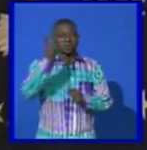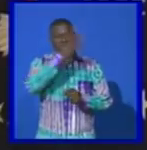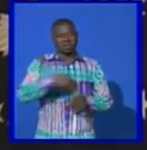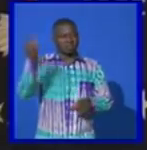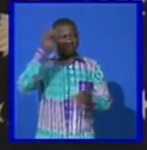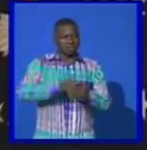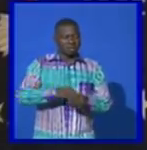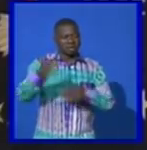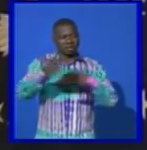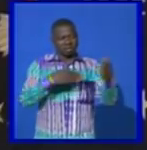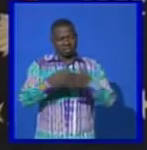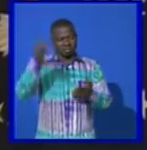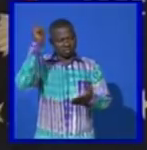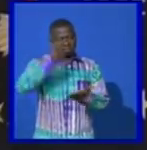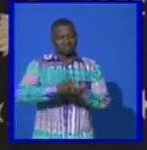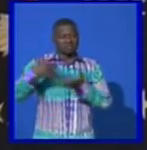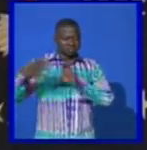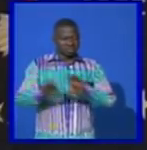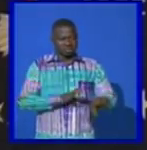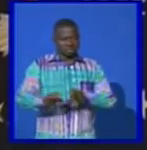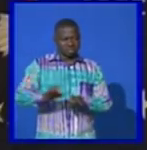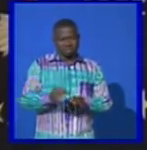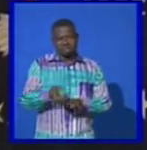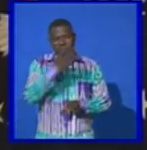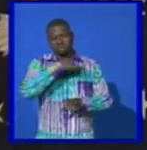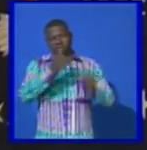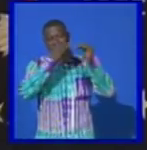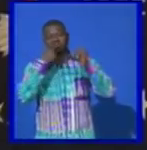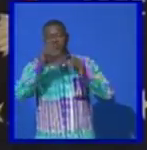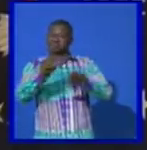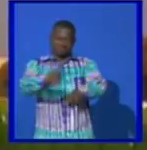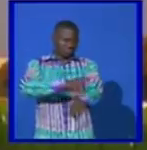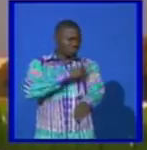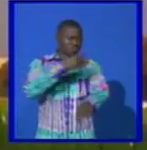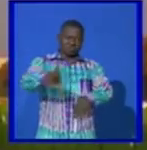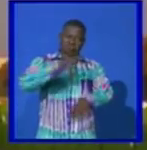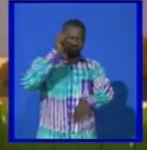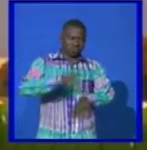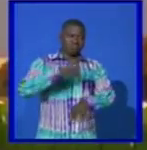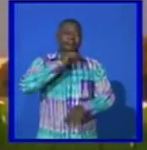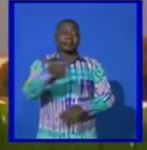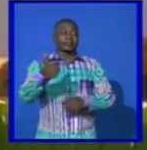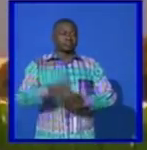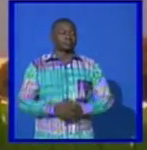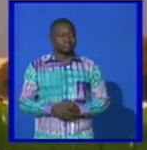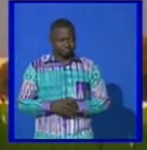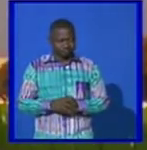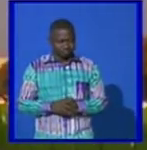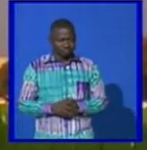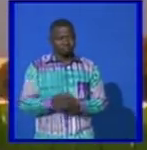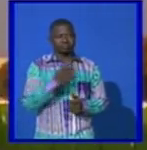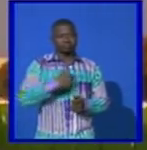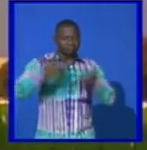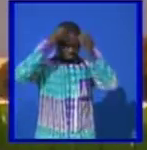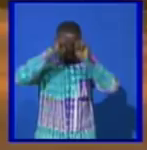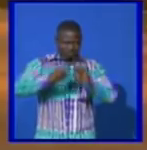fait. Le shutdown, espérons-le, ne devrait pas durer trop longtemps. Merci beaucoup. Le président a d'ores et déjà décalé